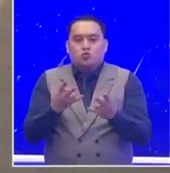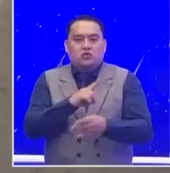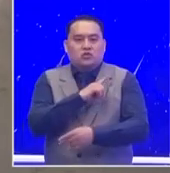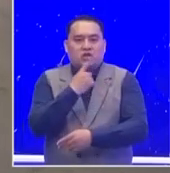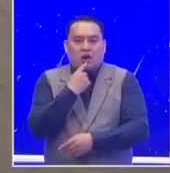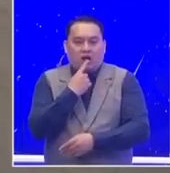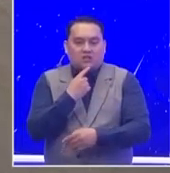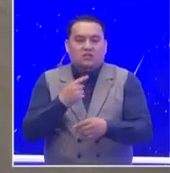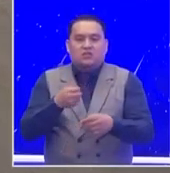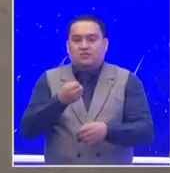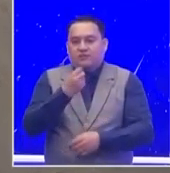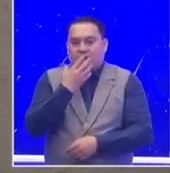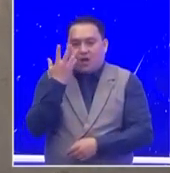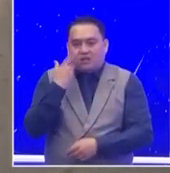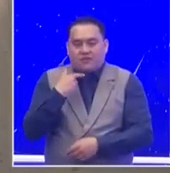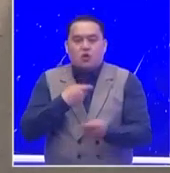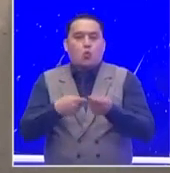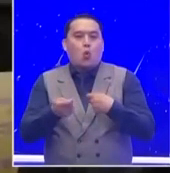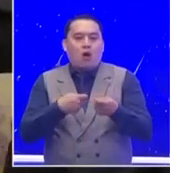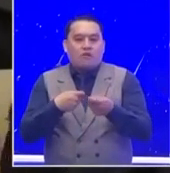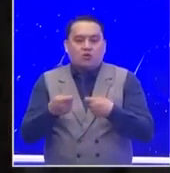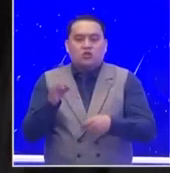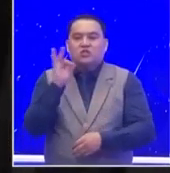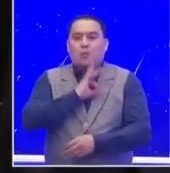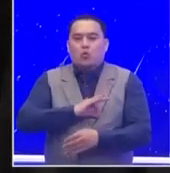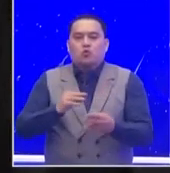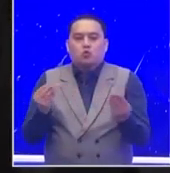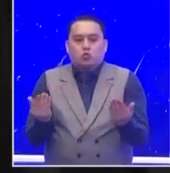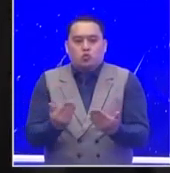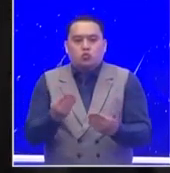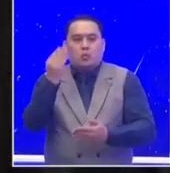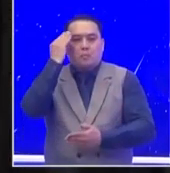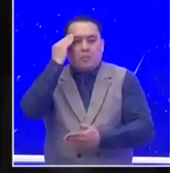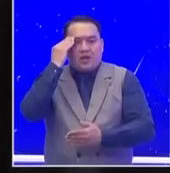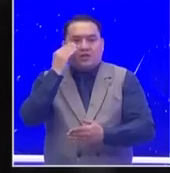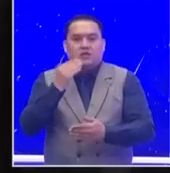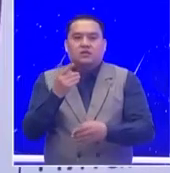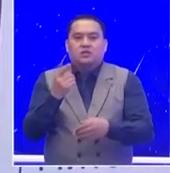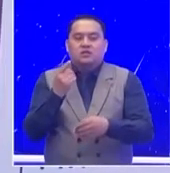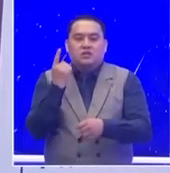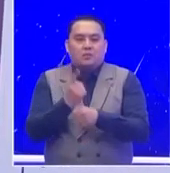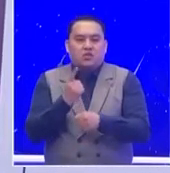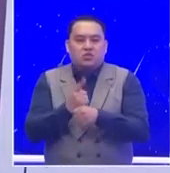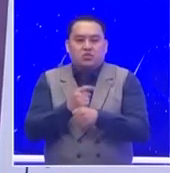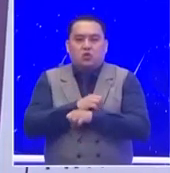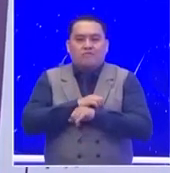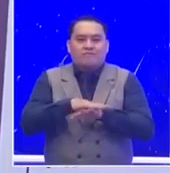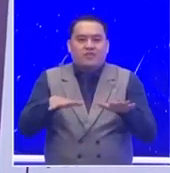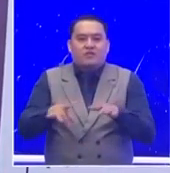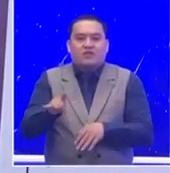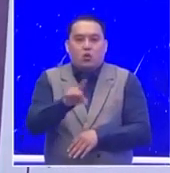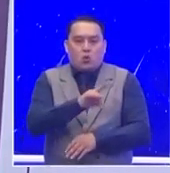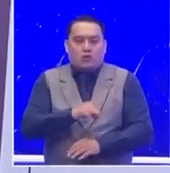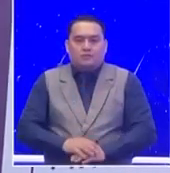заявляет глава ЖТСУ Амандык Баталов. Руководство области применяет все необходимые методы по недопущению распространения коронавируса в